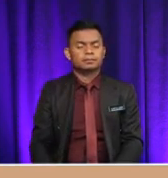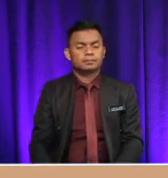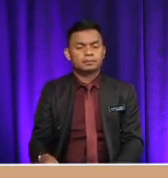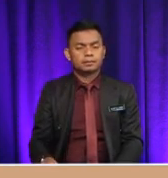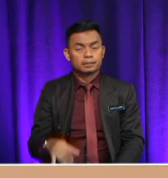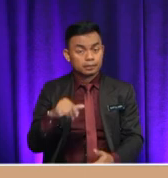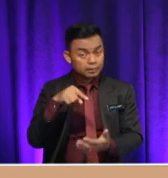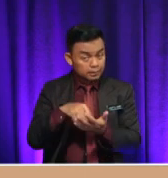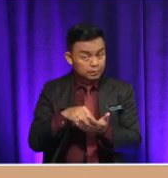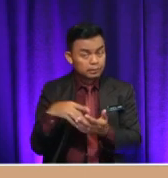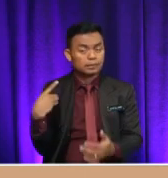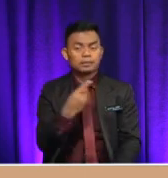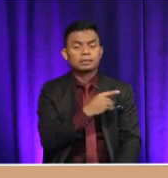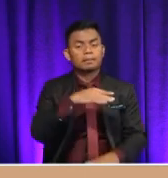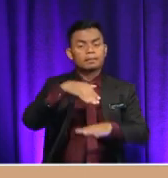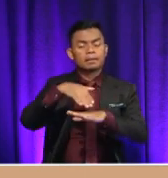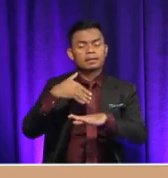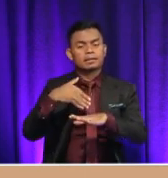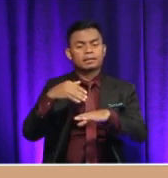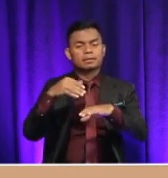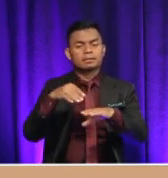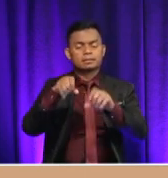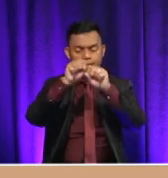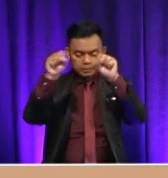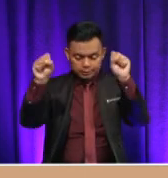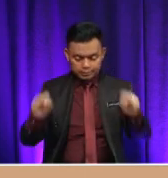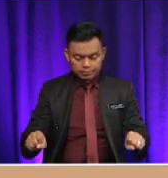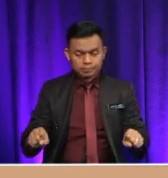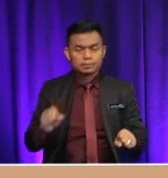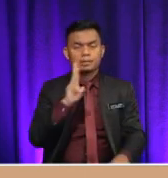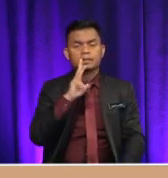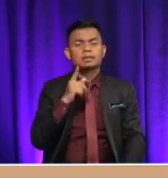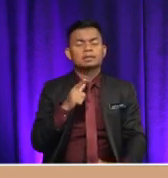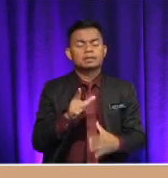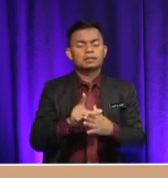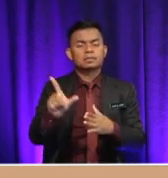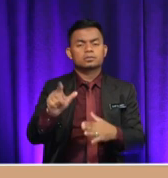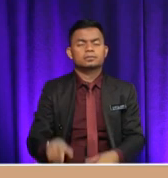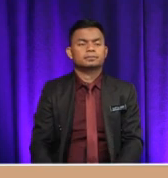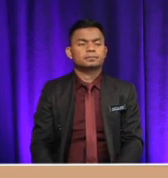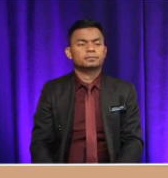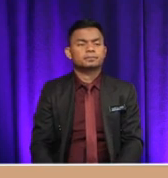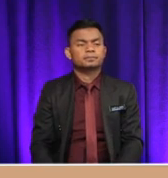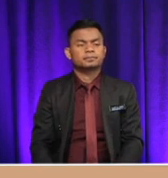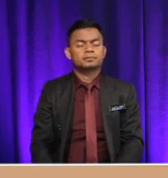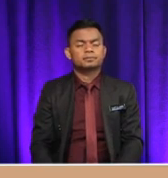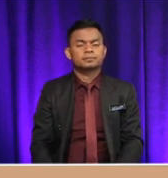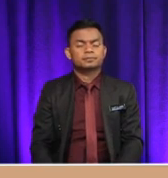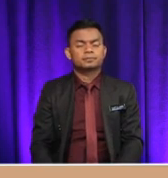Pak yang menghubungkan daripada minta air sampai ke tangki kita Panggil